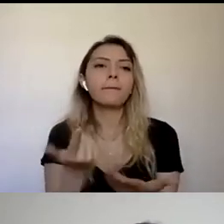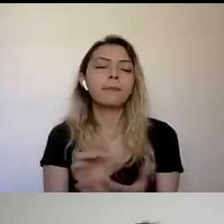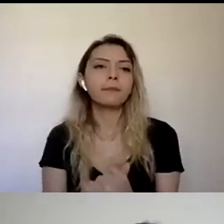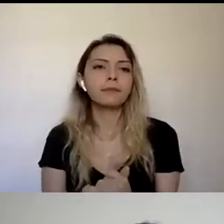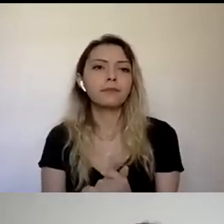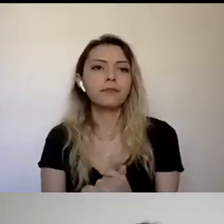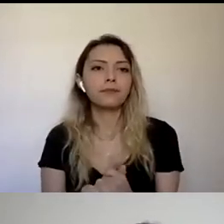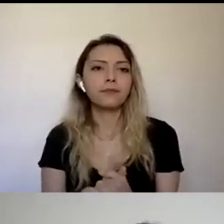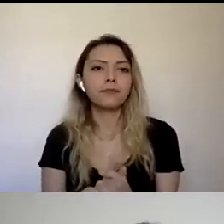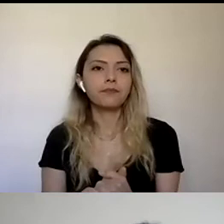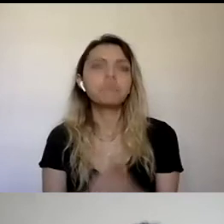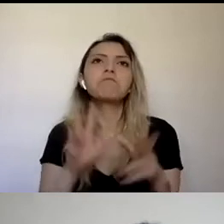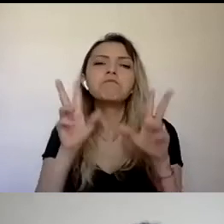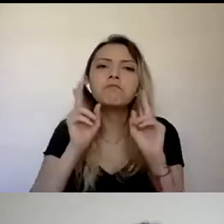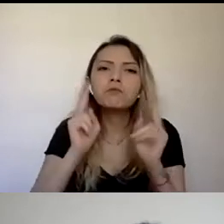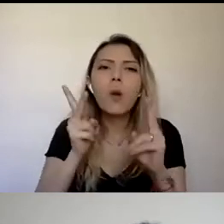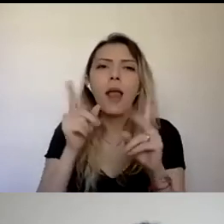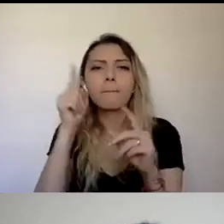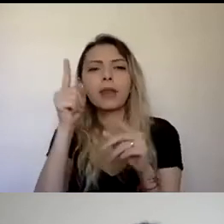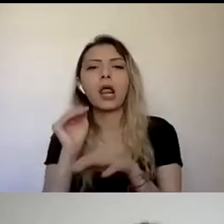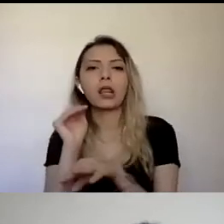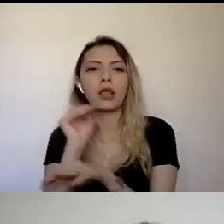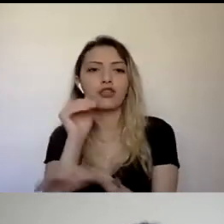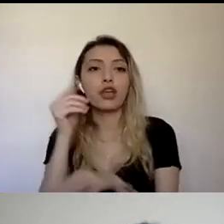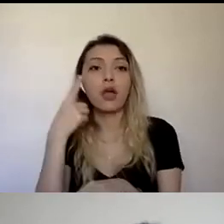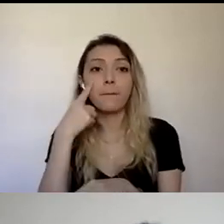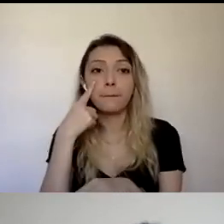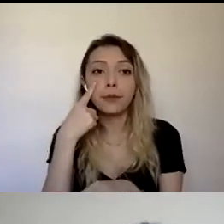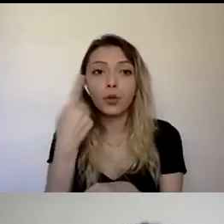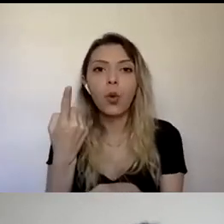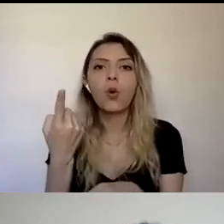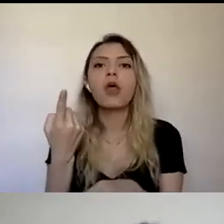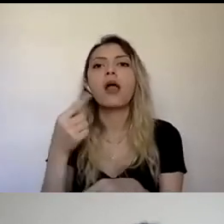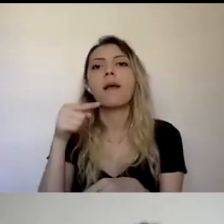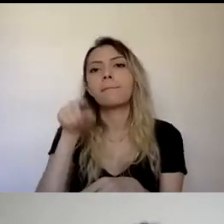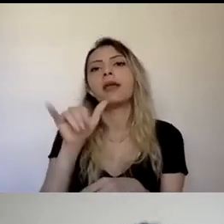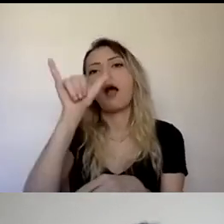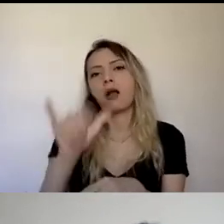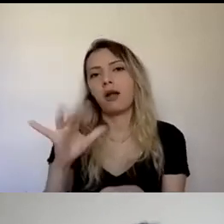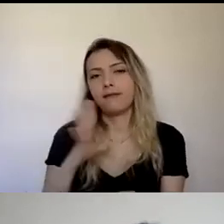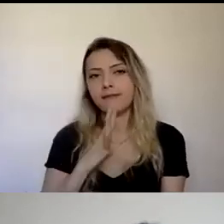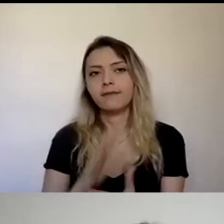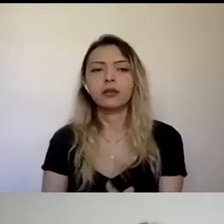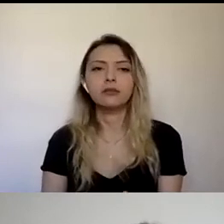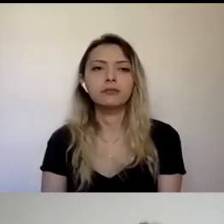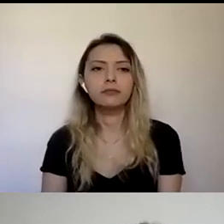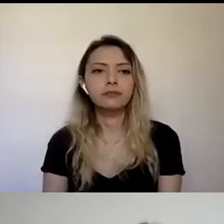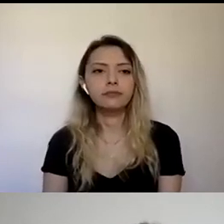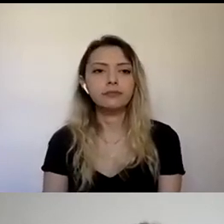yeterli bir yaşam standardına ulaşma hakkı diye bir hak var. Onun üzerinden